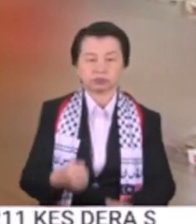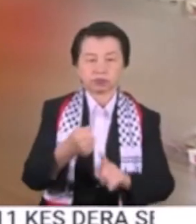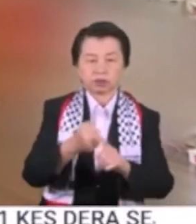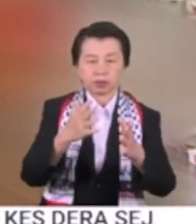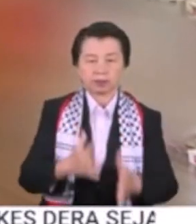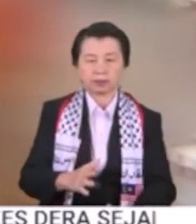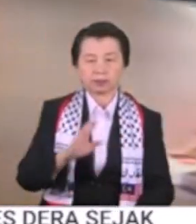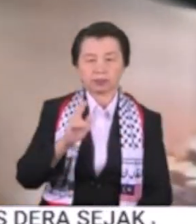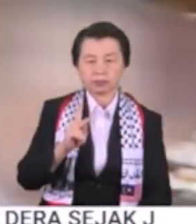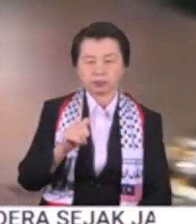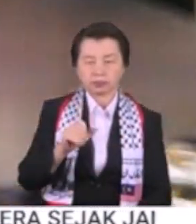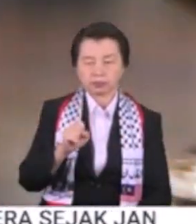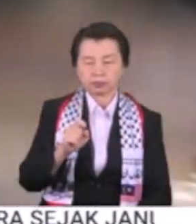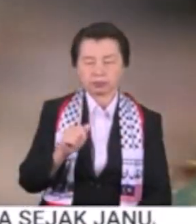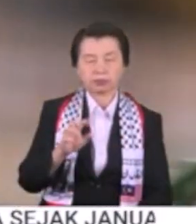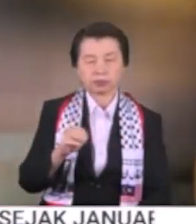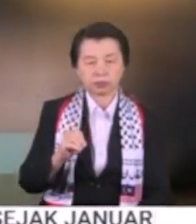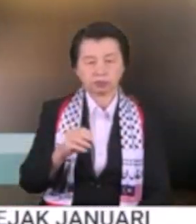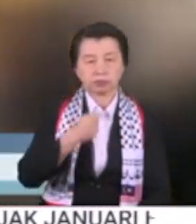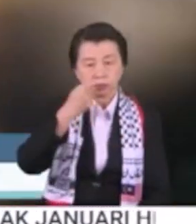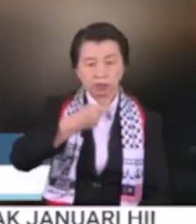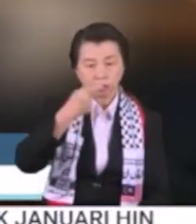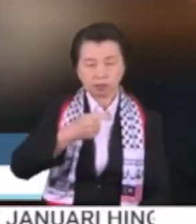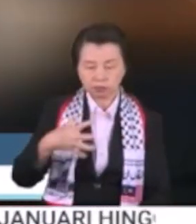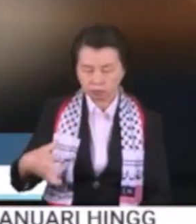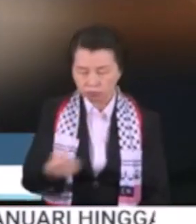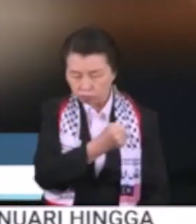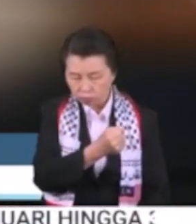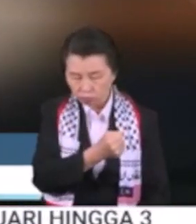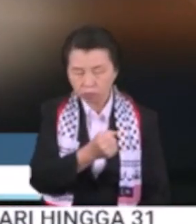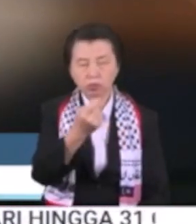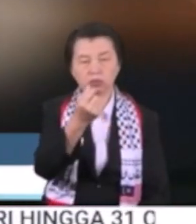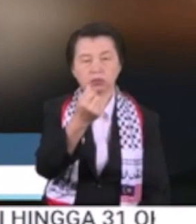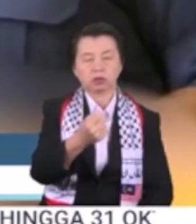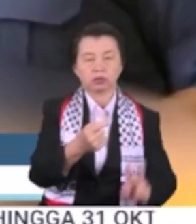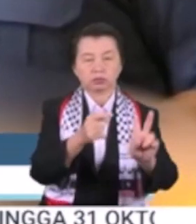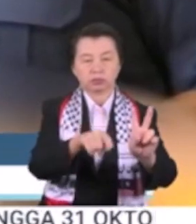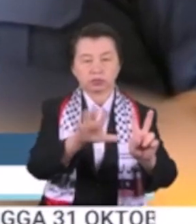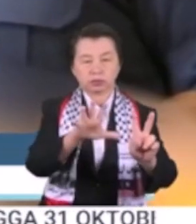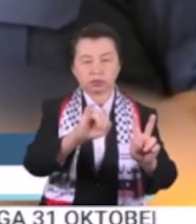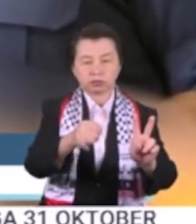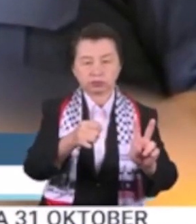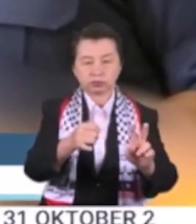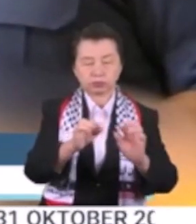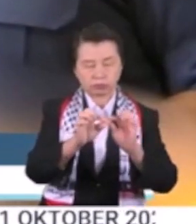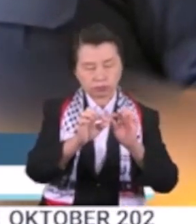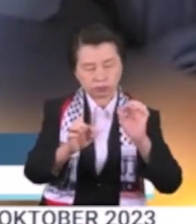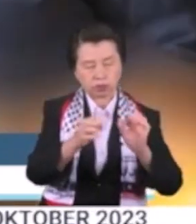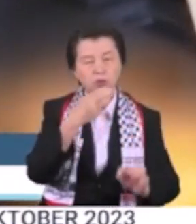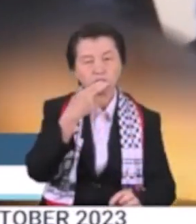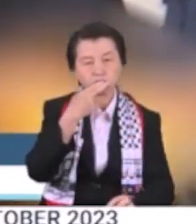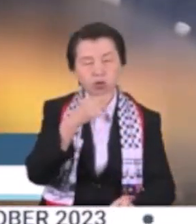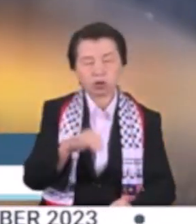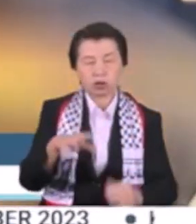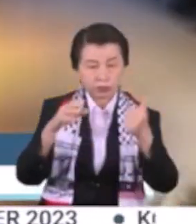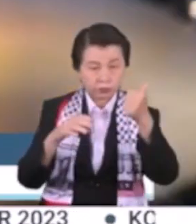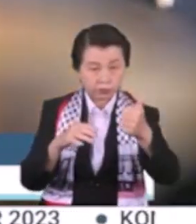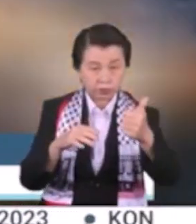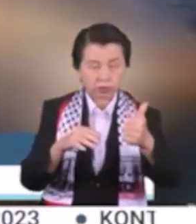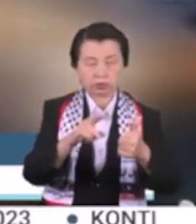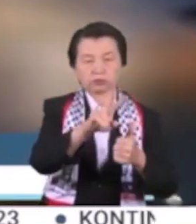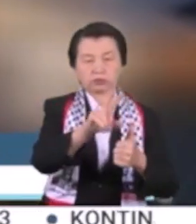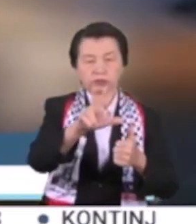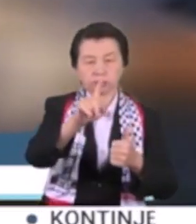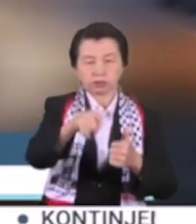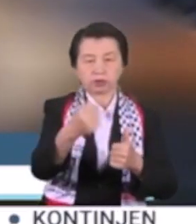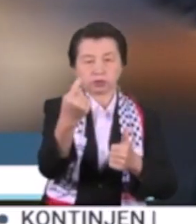Pengarah JKDM Perak Dato' Abdul Ghaffar Muhammad berkata rampasan membabitkan 2.5 juta batang rokok. Serbuan pertama pada